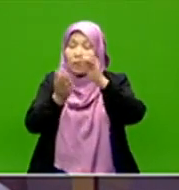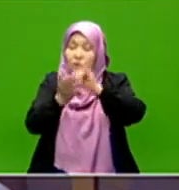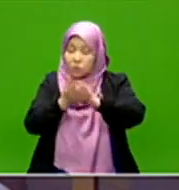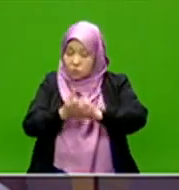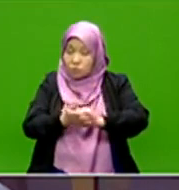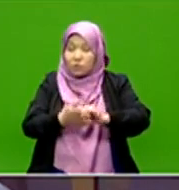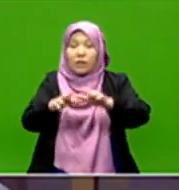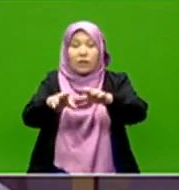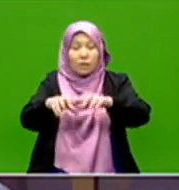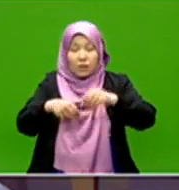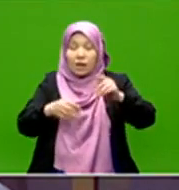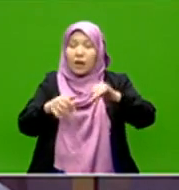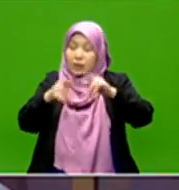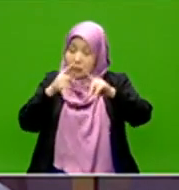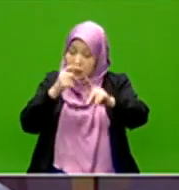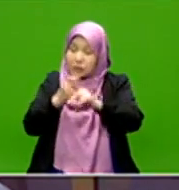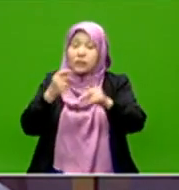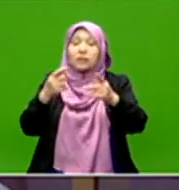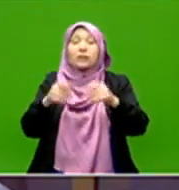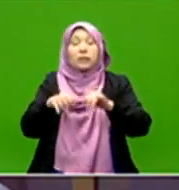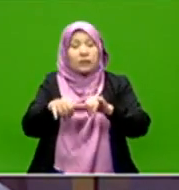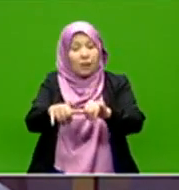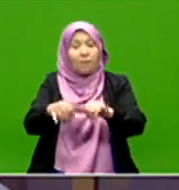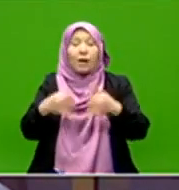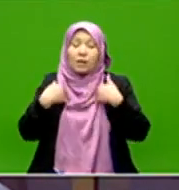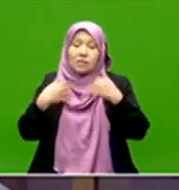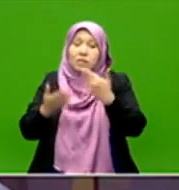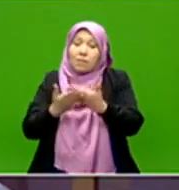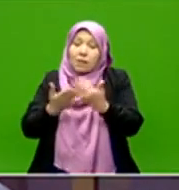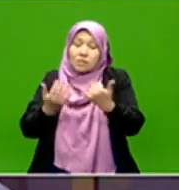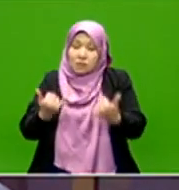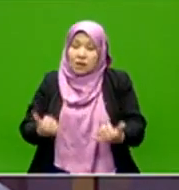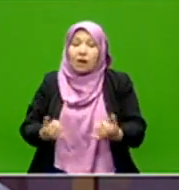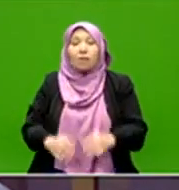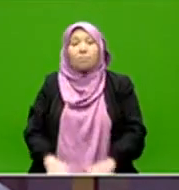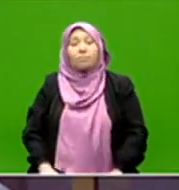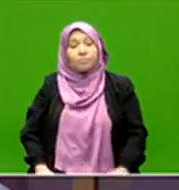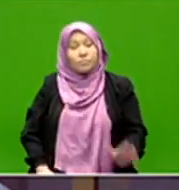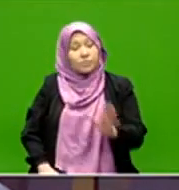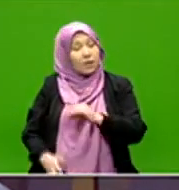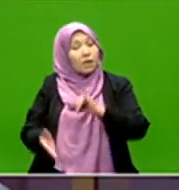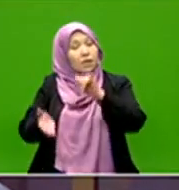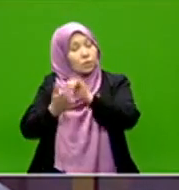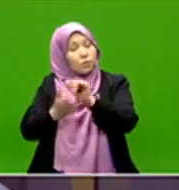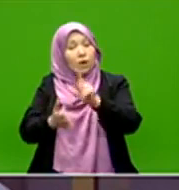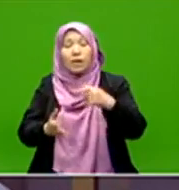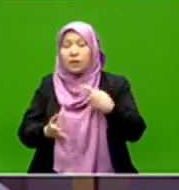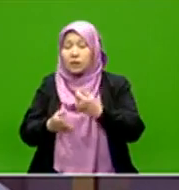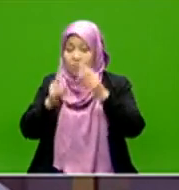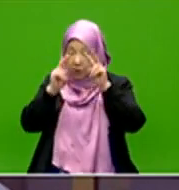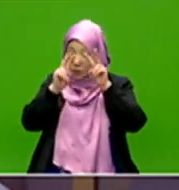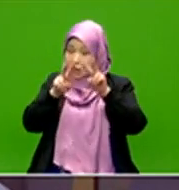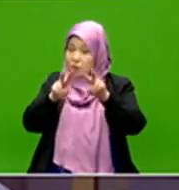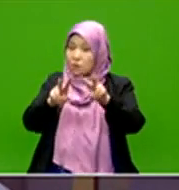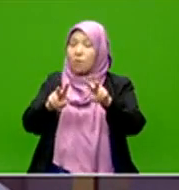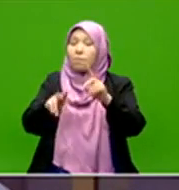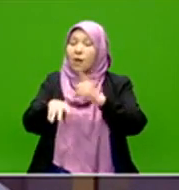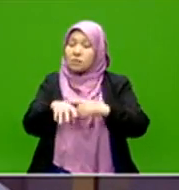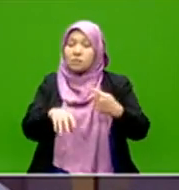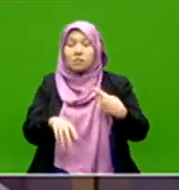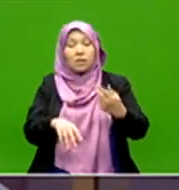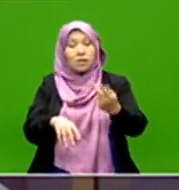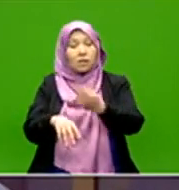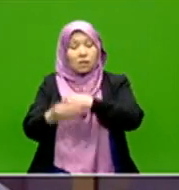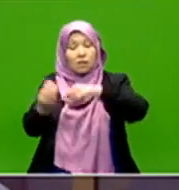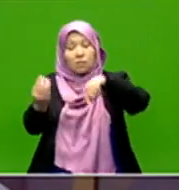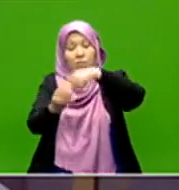Ustaz. Diteruskan oleh Nabi Muhammad sallallahu alaihi wasallam. Dan itulah yang kita boleh perhatikan ketika, ya, kita tawaf